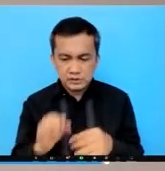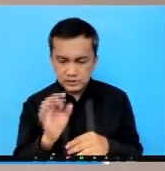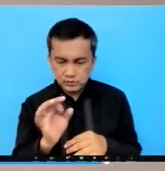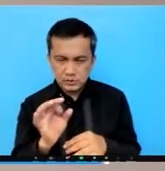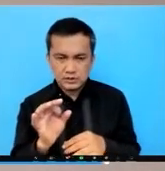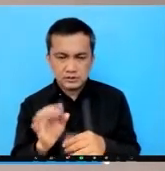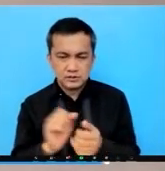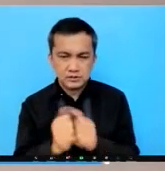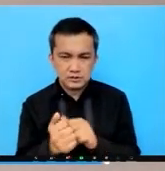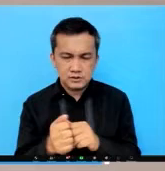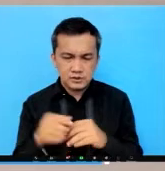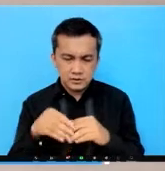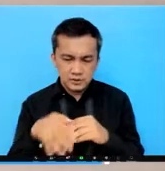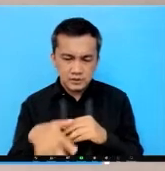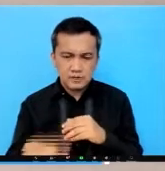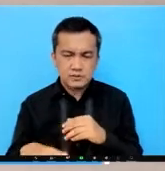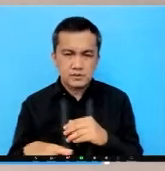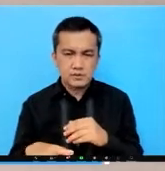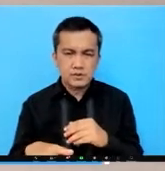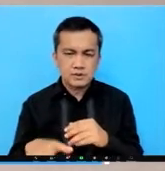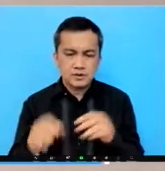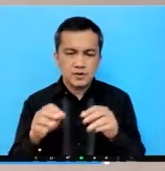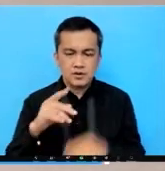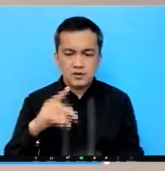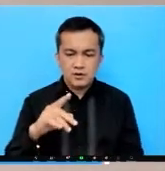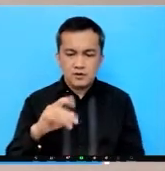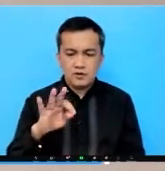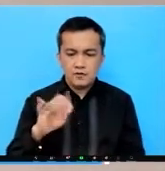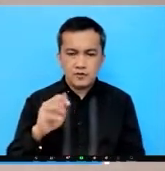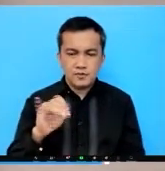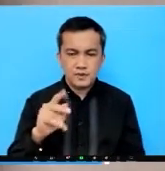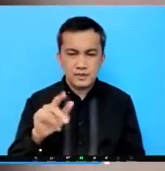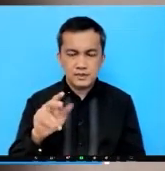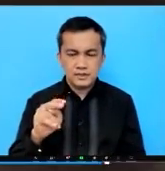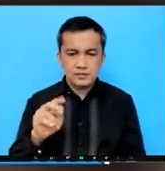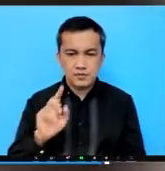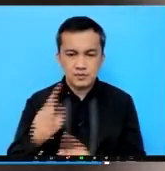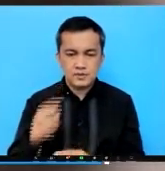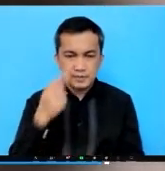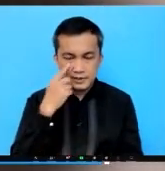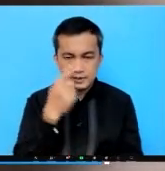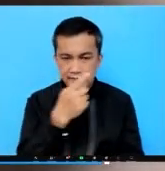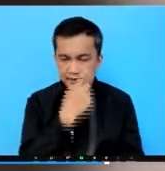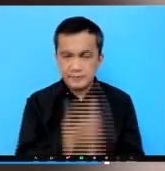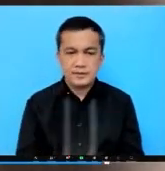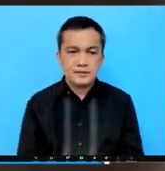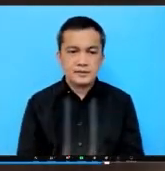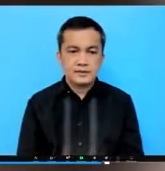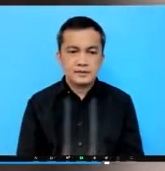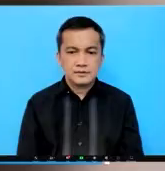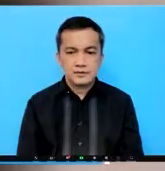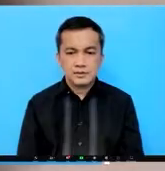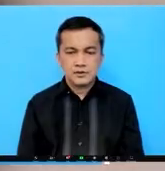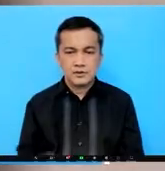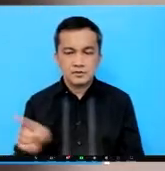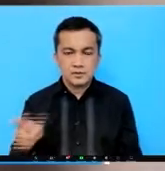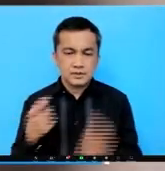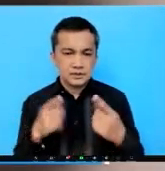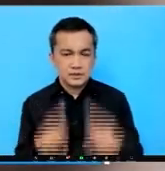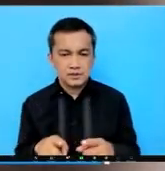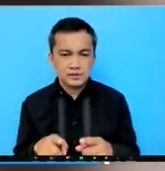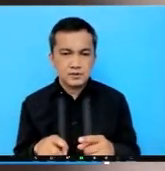at dumalo yung pinaka formalin papunta sa mata. Kaya ang parang nangyari,